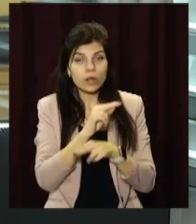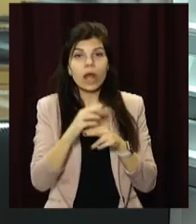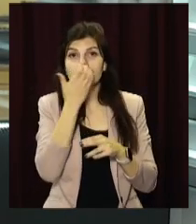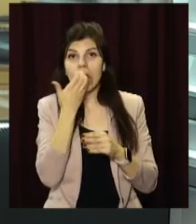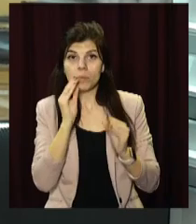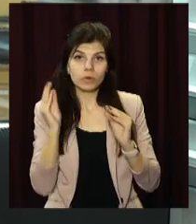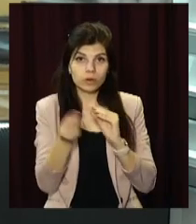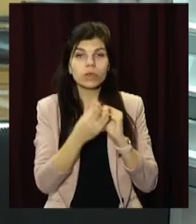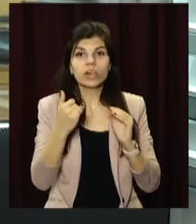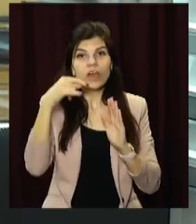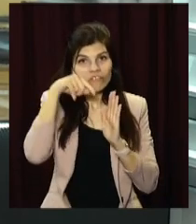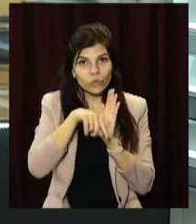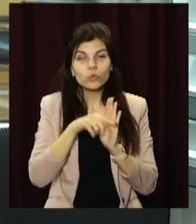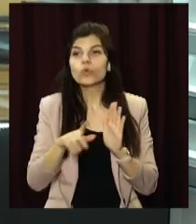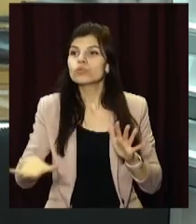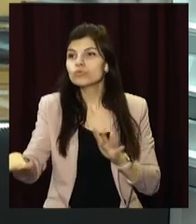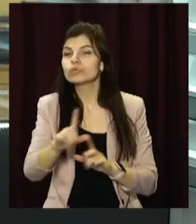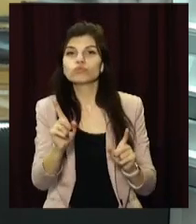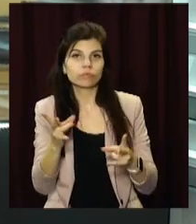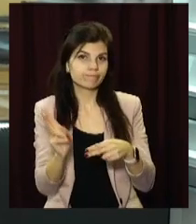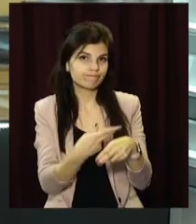та благоустроїти територію.